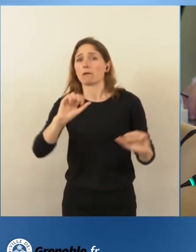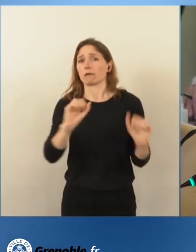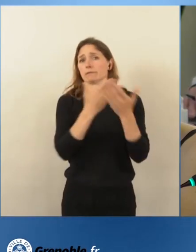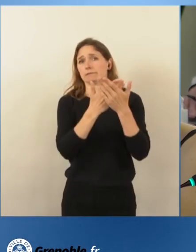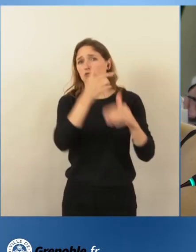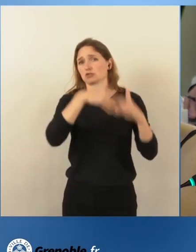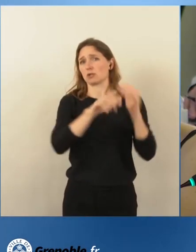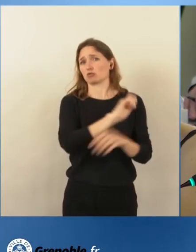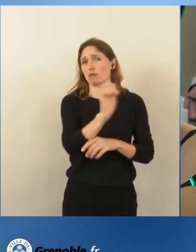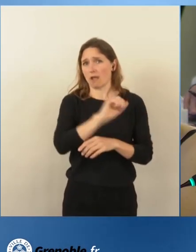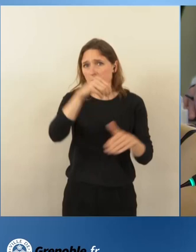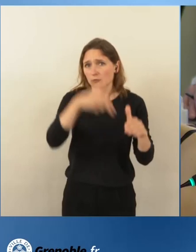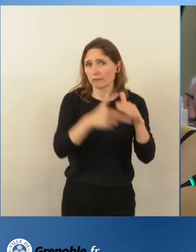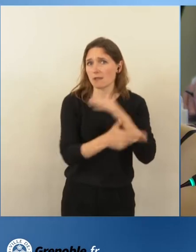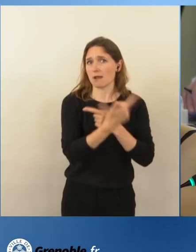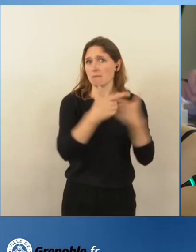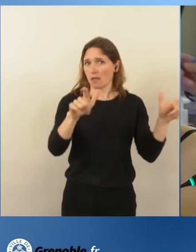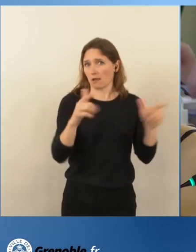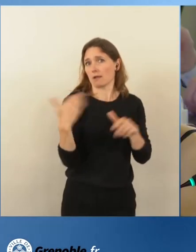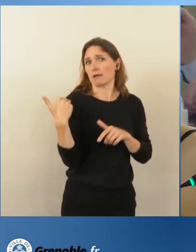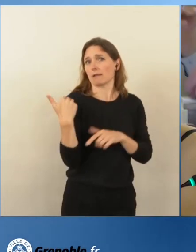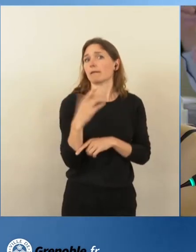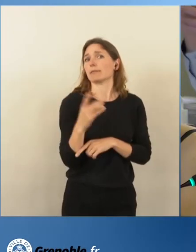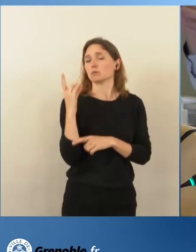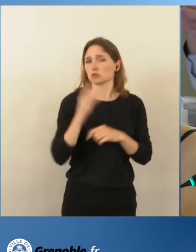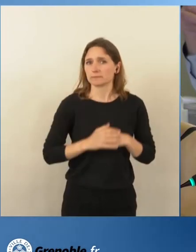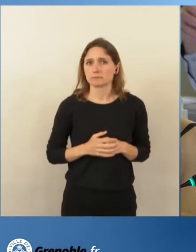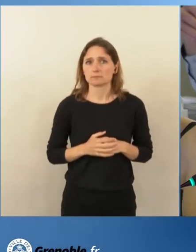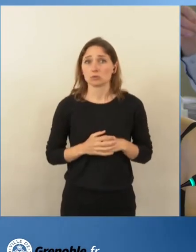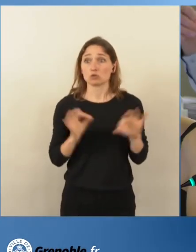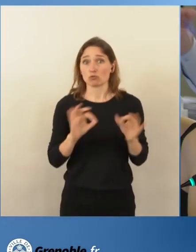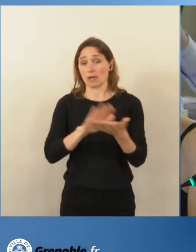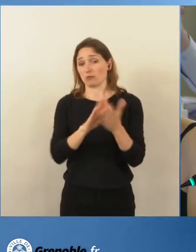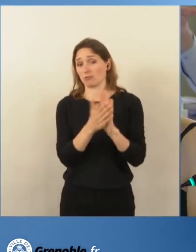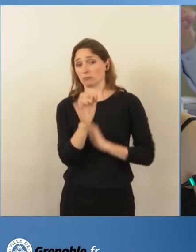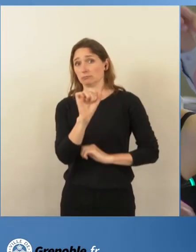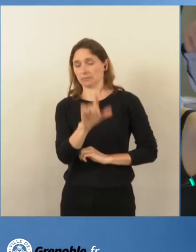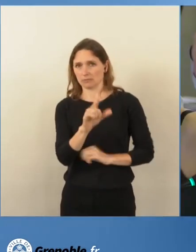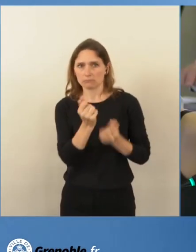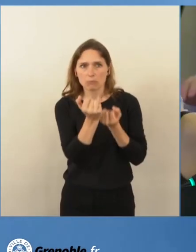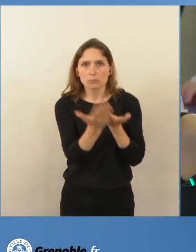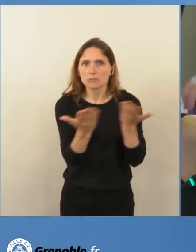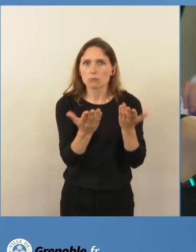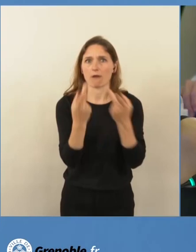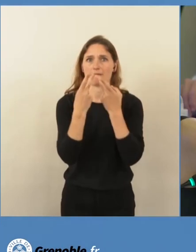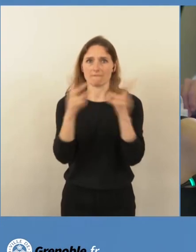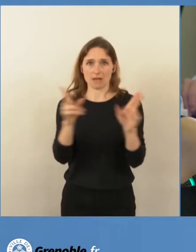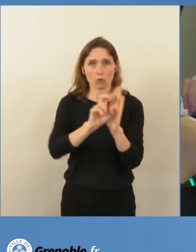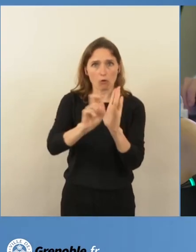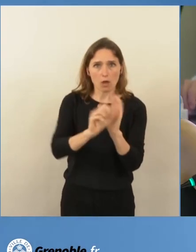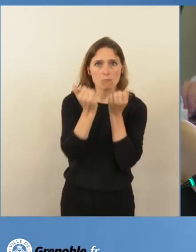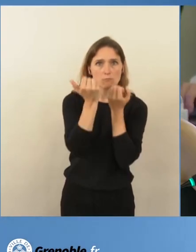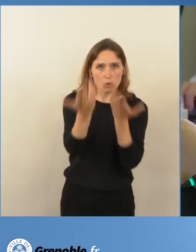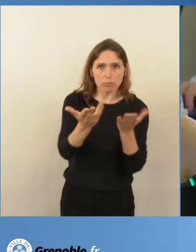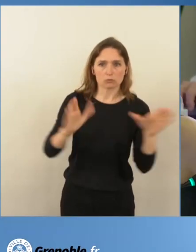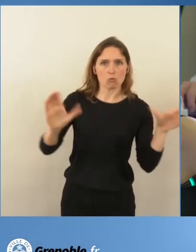Libéré ce week-end et en l'occurrence une des propositions de cette association c'était que la ville de Grenoble propose une délégation qui